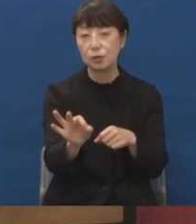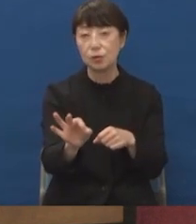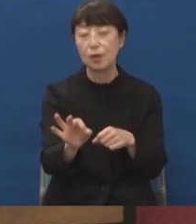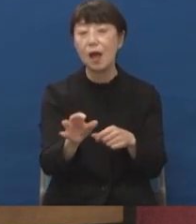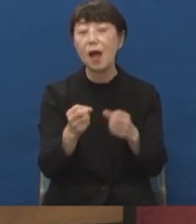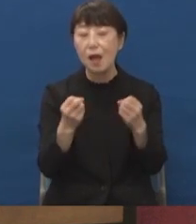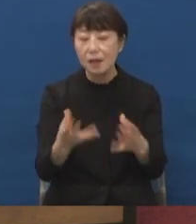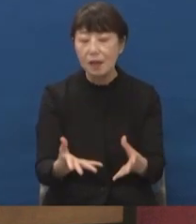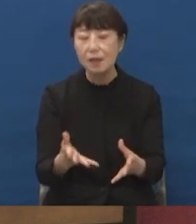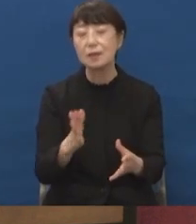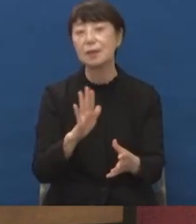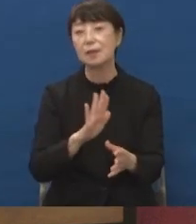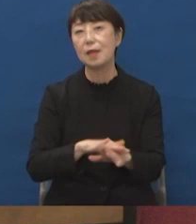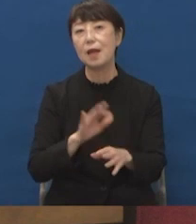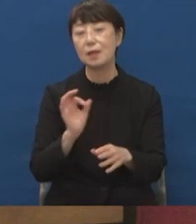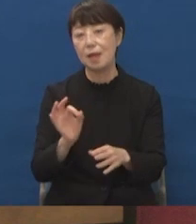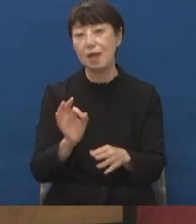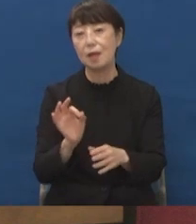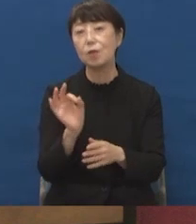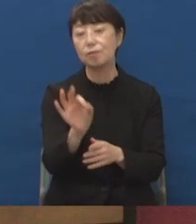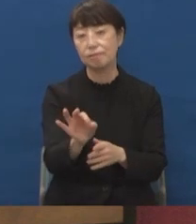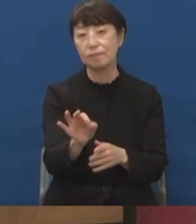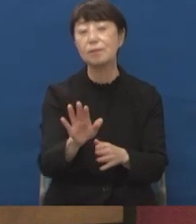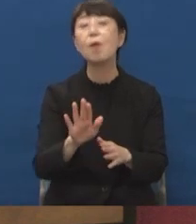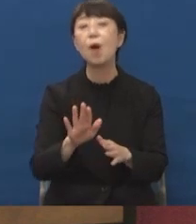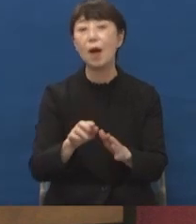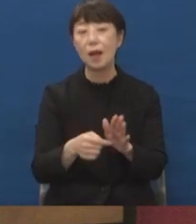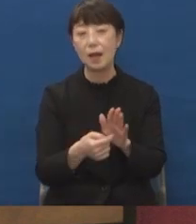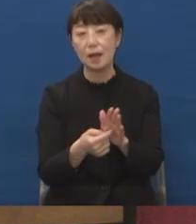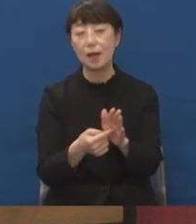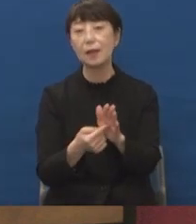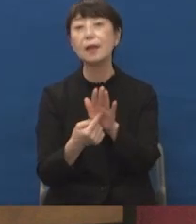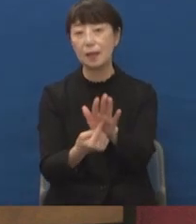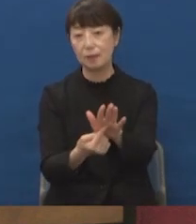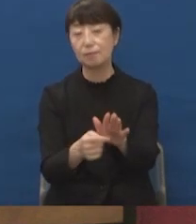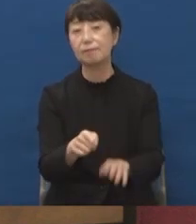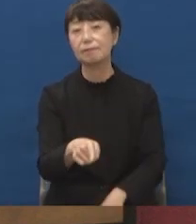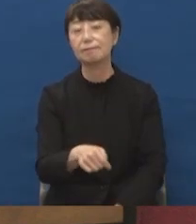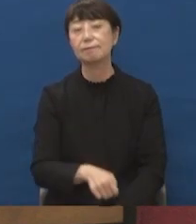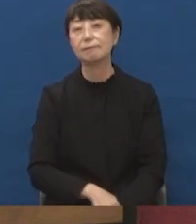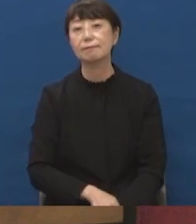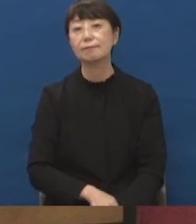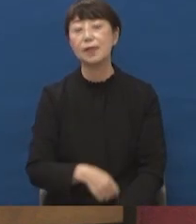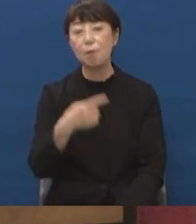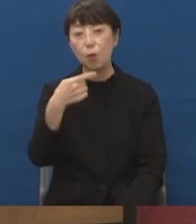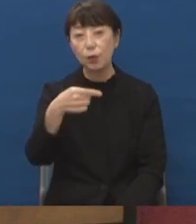挙げています。しかしながら、これは